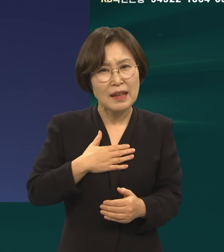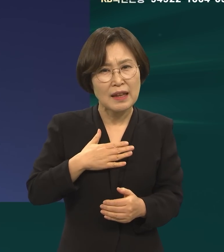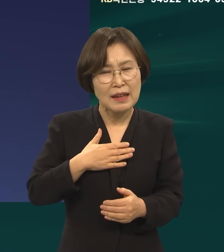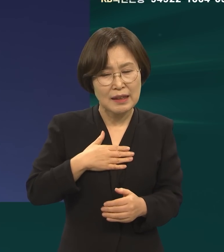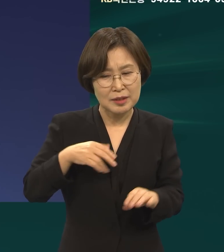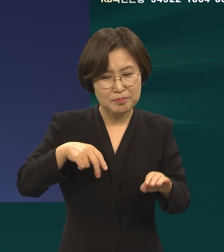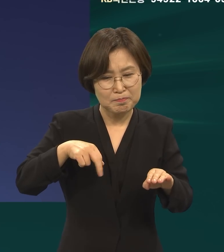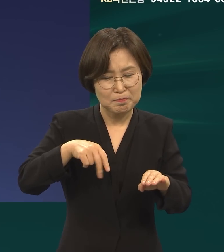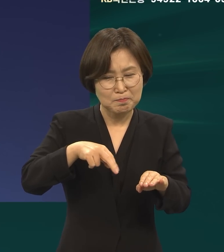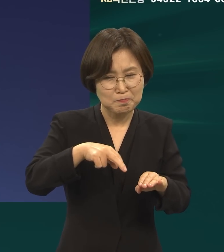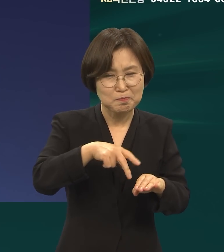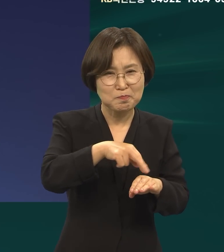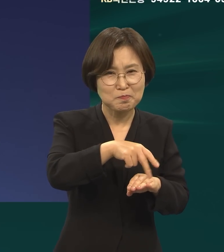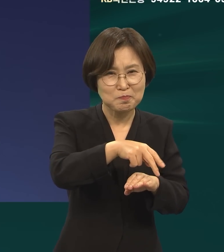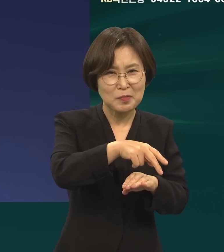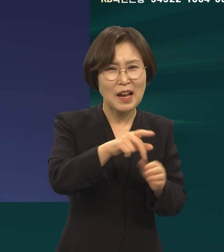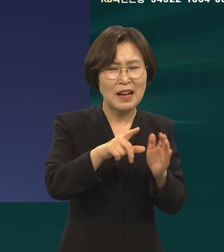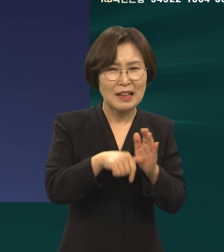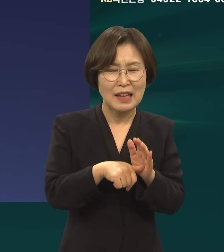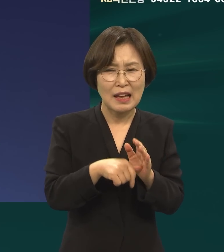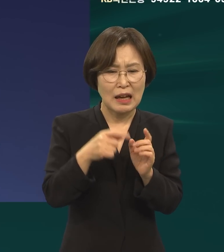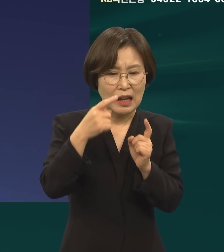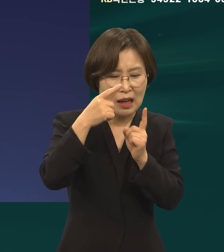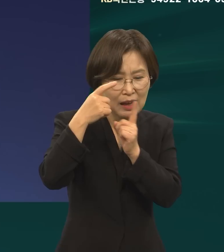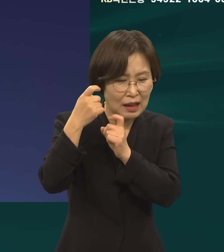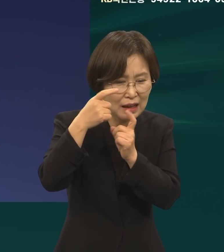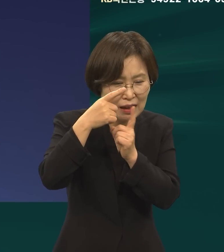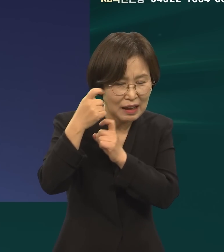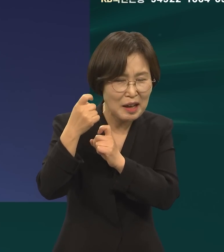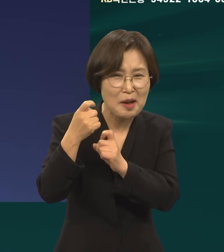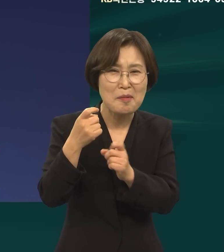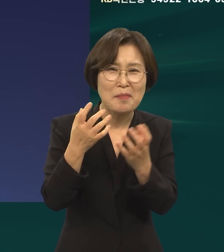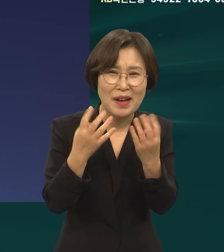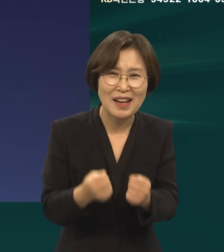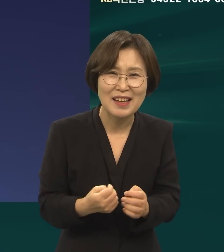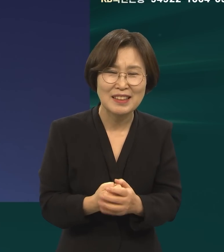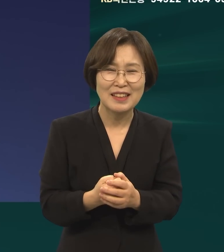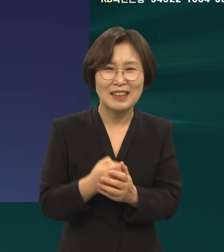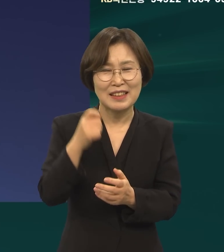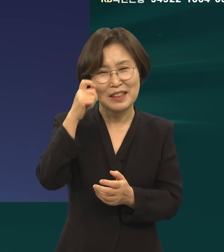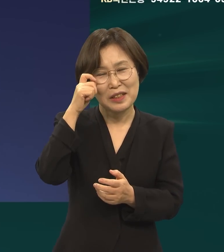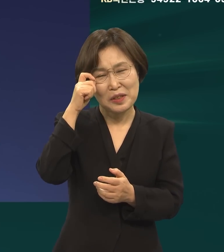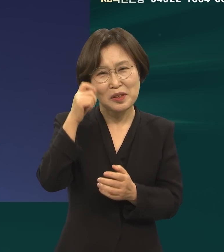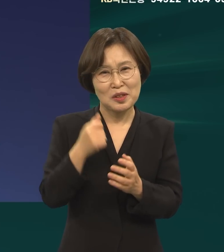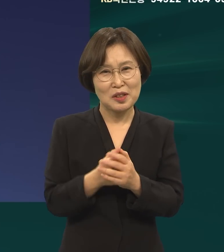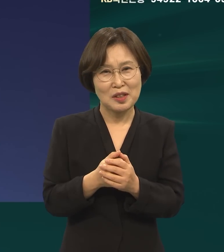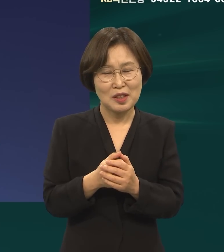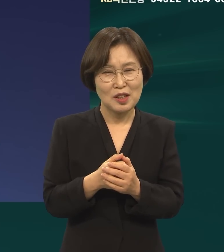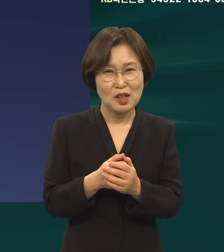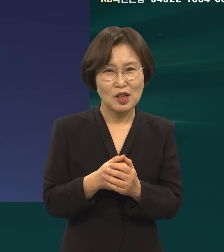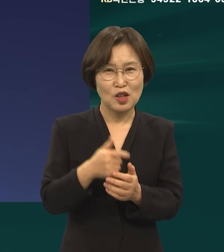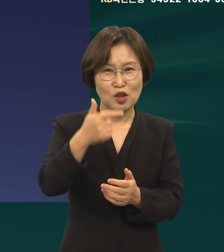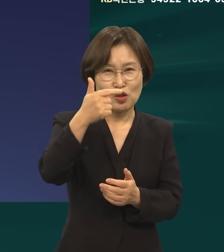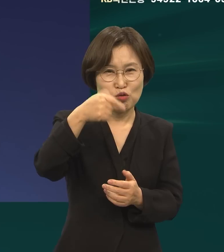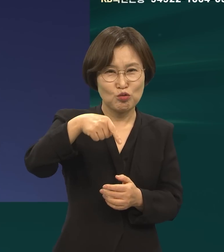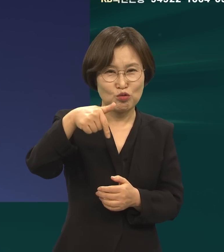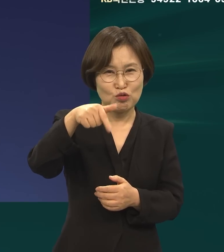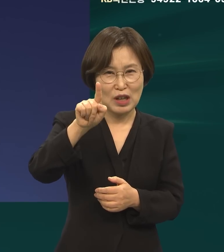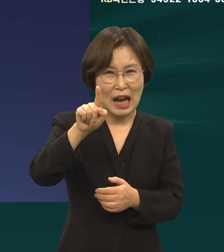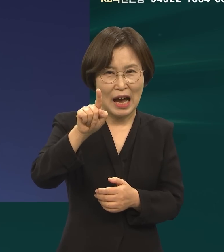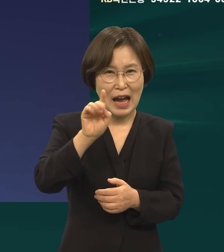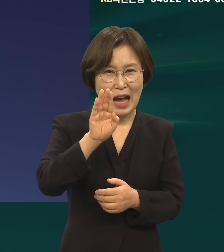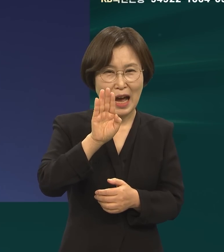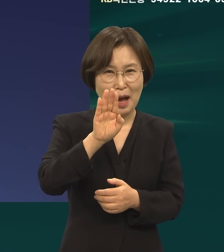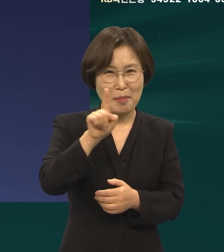유혹이 너무 많습니다. 제가 그 당시에 제일 좋아했던 게 그때 나왔던 누가봐